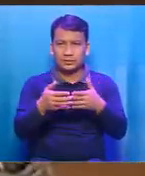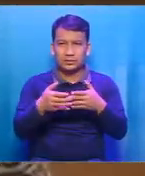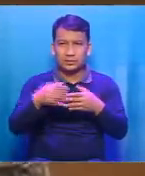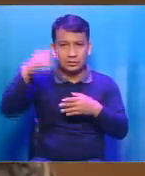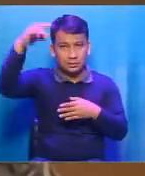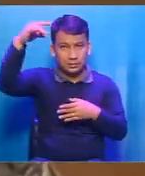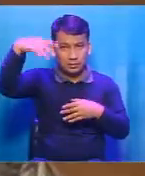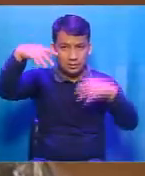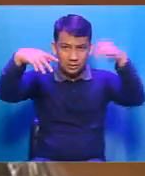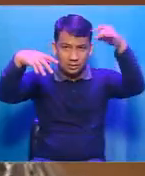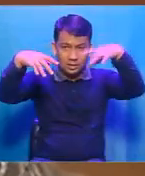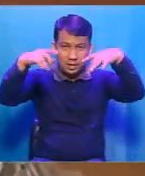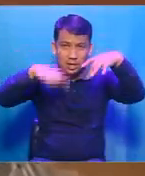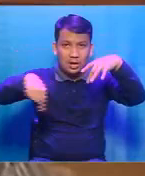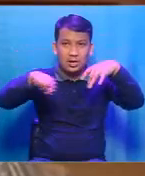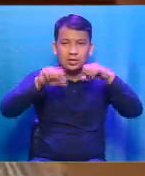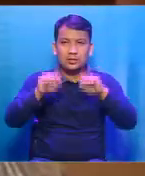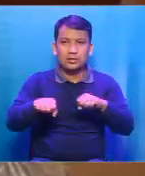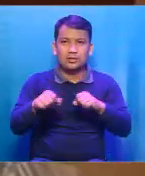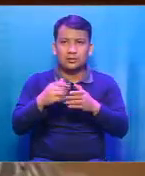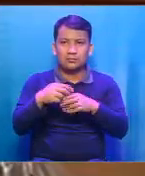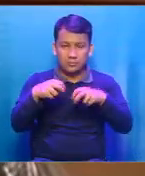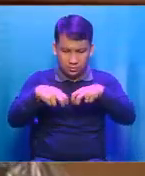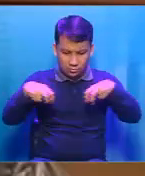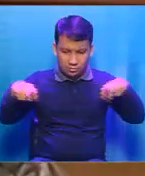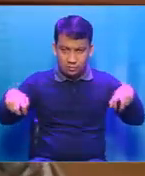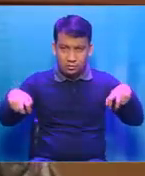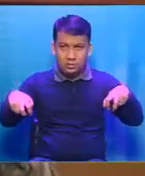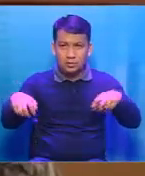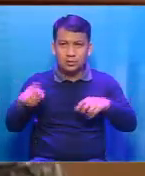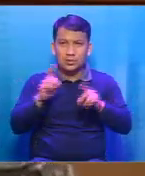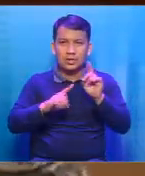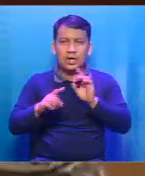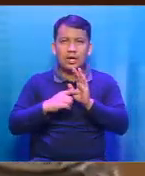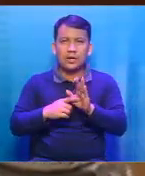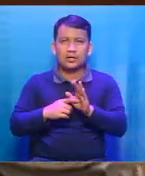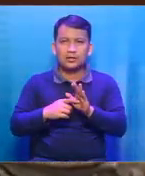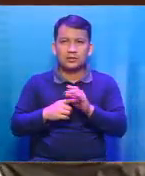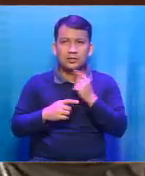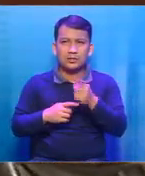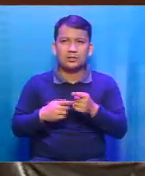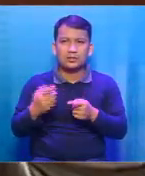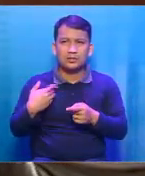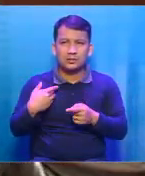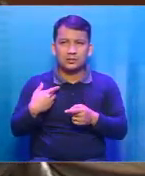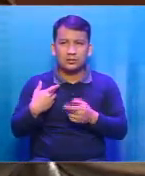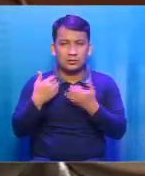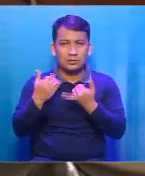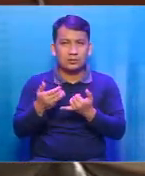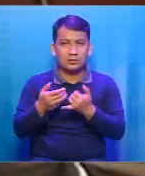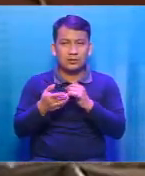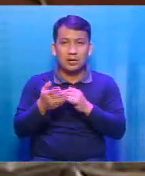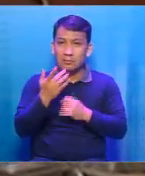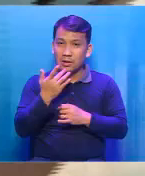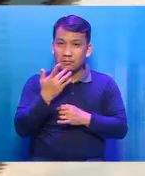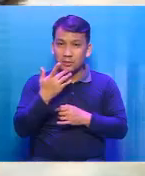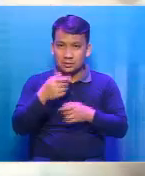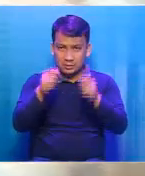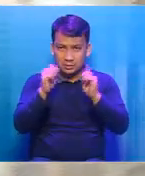ilaw at nakalagay na rin itong mga upuan na theater style. Pero balot muna ngayon sa